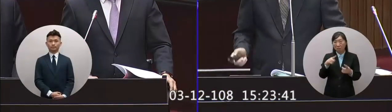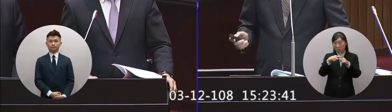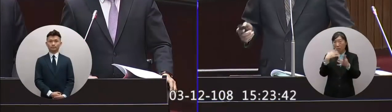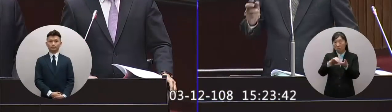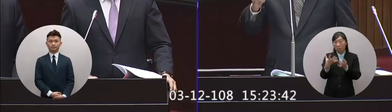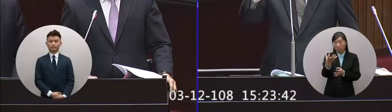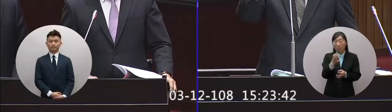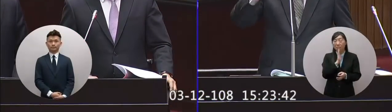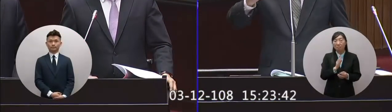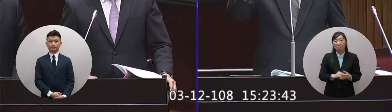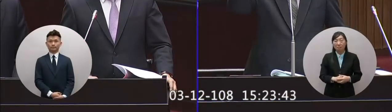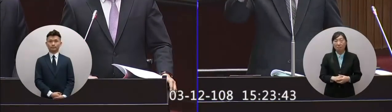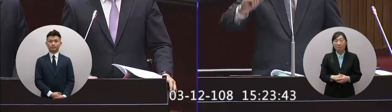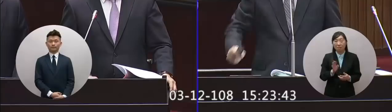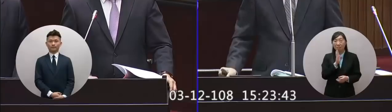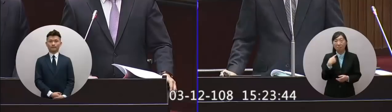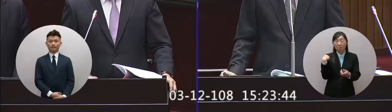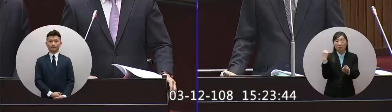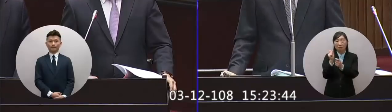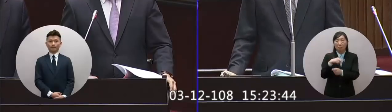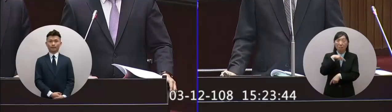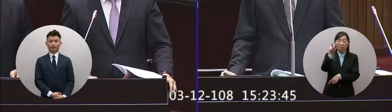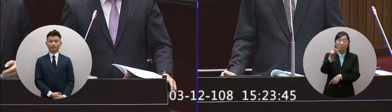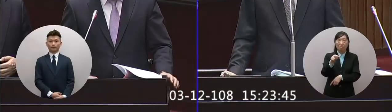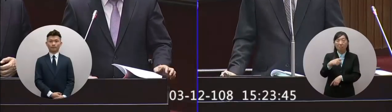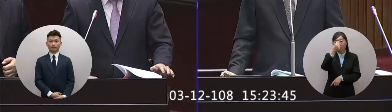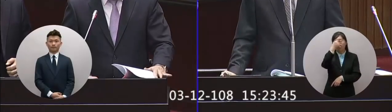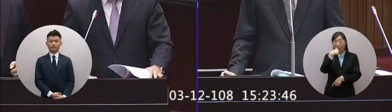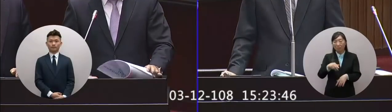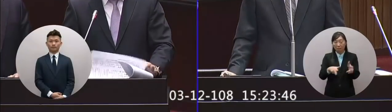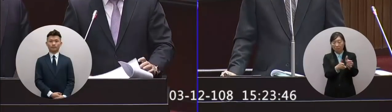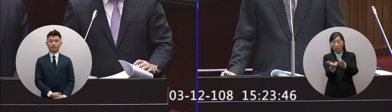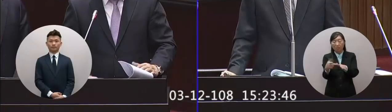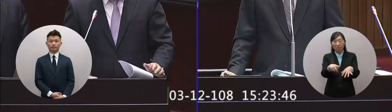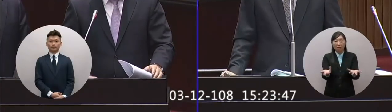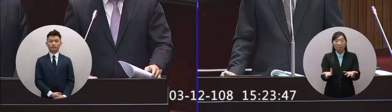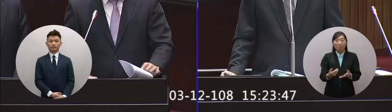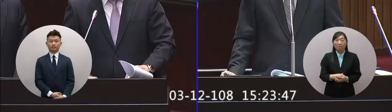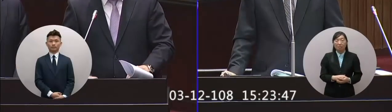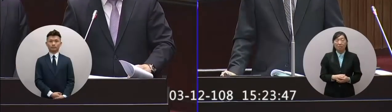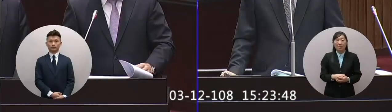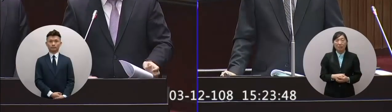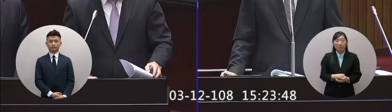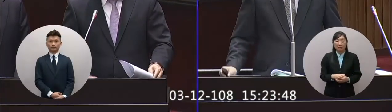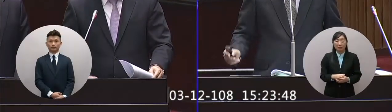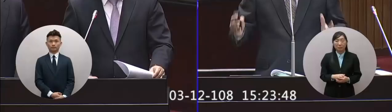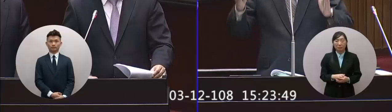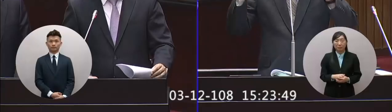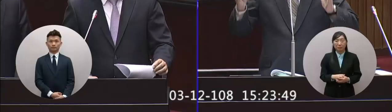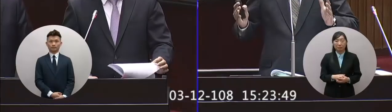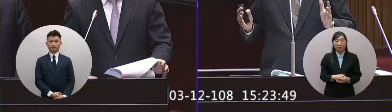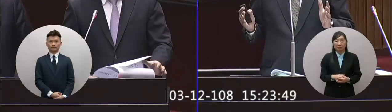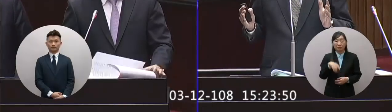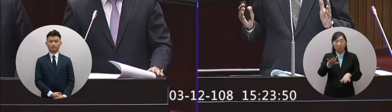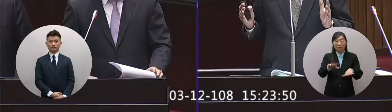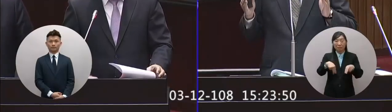字的时候，咱最近前一阵子看到普悠玛的问题，普悠玛的问题哦，其实咱今嘛